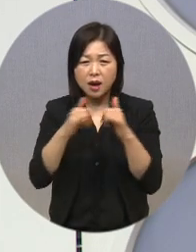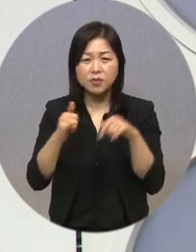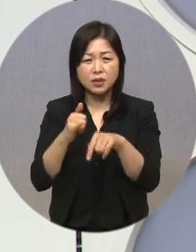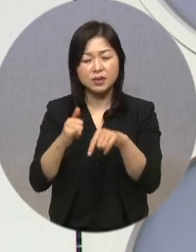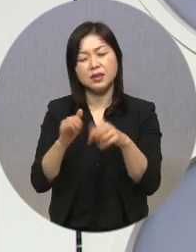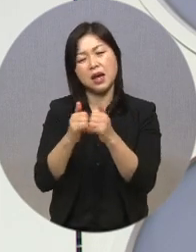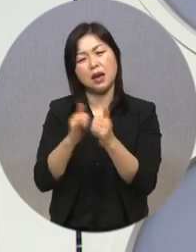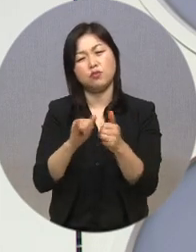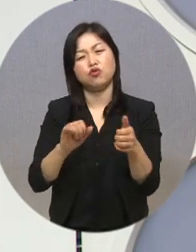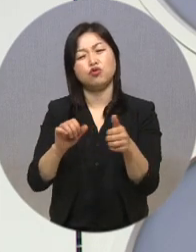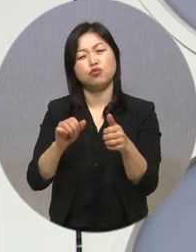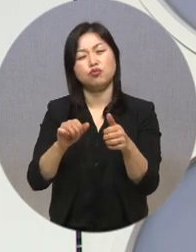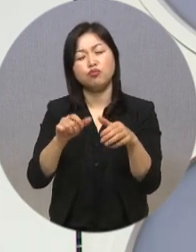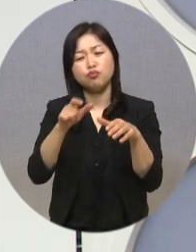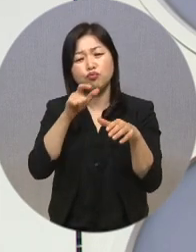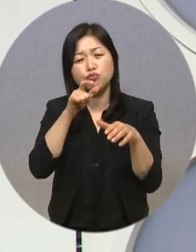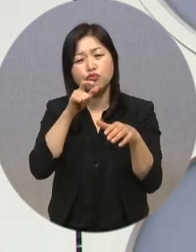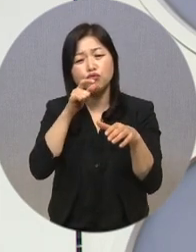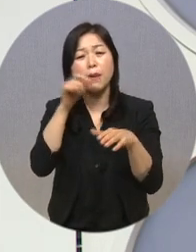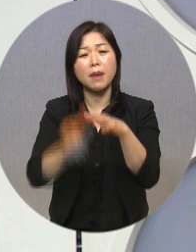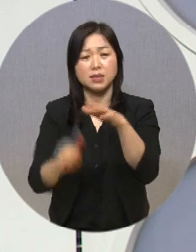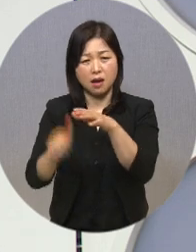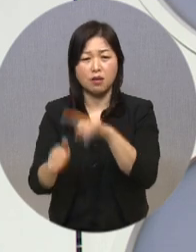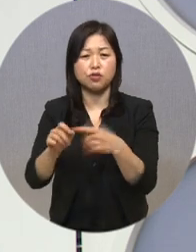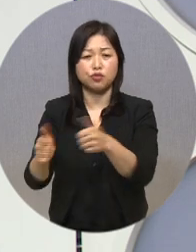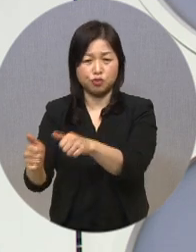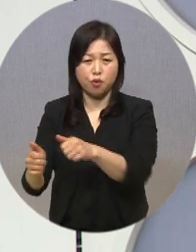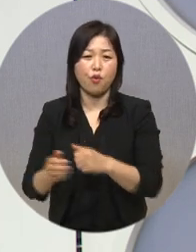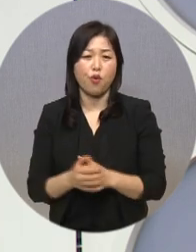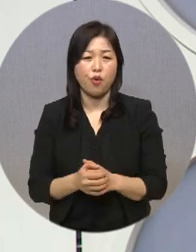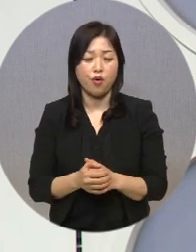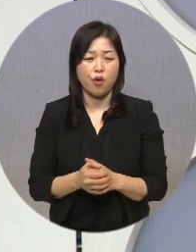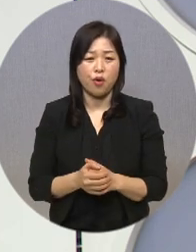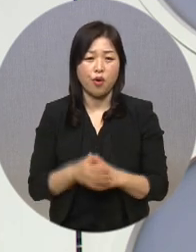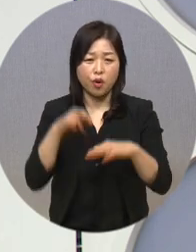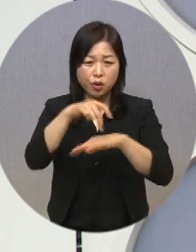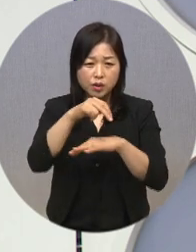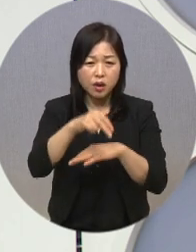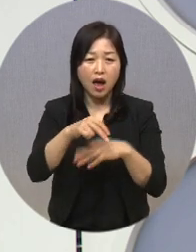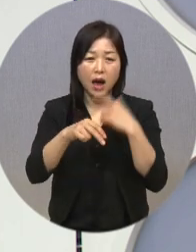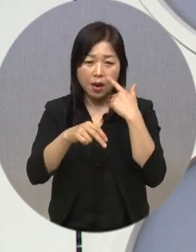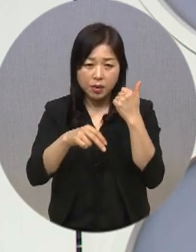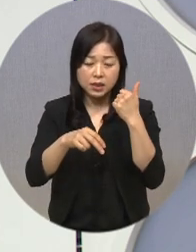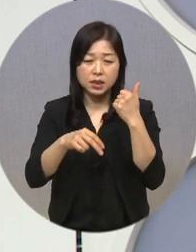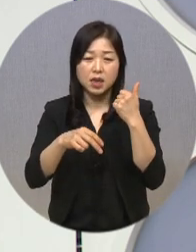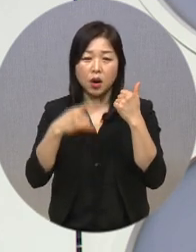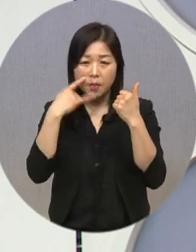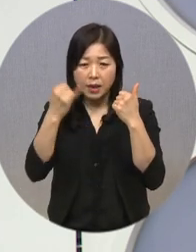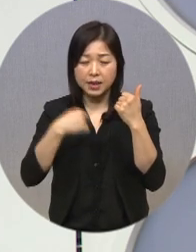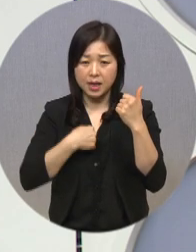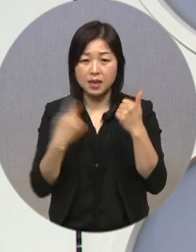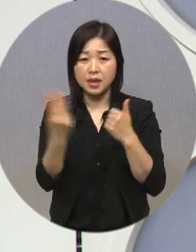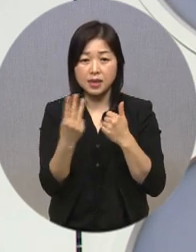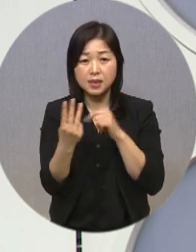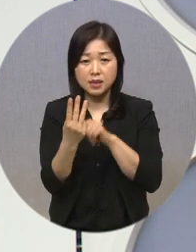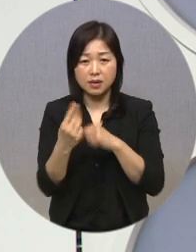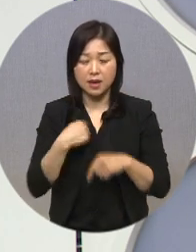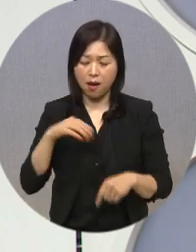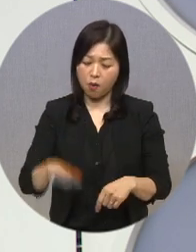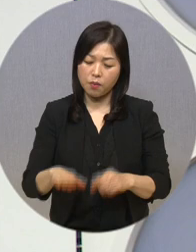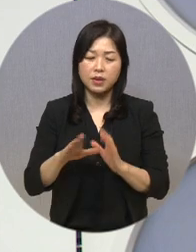죽는 건 아무것도 아니었습니다. 이러면서 걸어서 우리 아버님 어머님 나 셋이서 걸어서 그때는 내가 어렸을